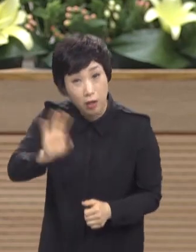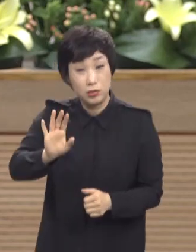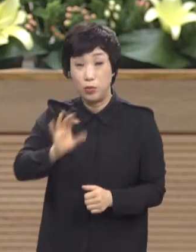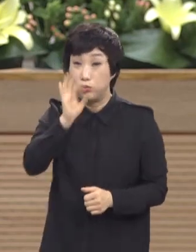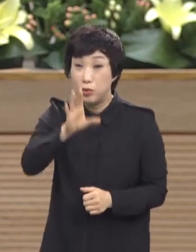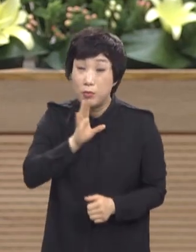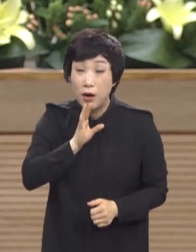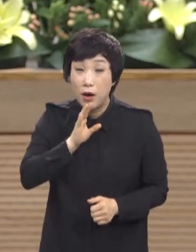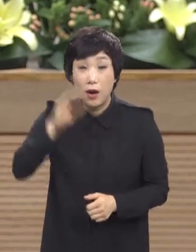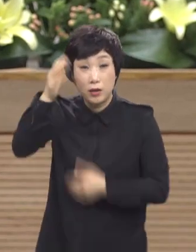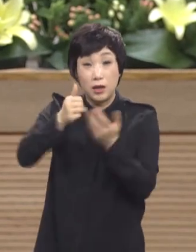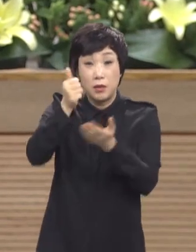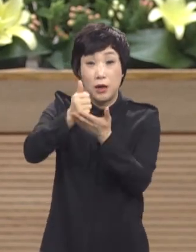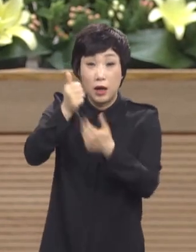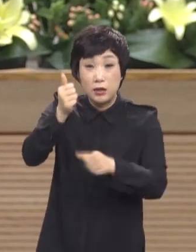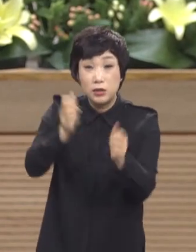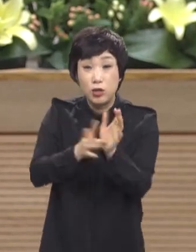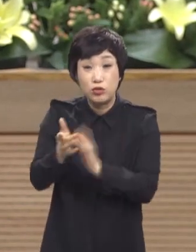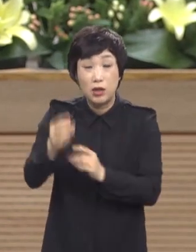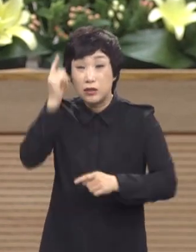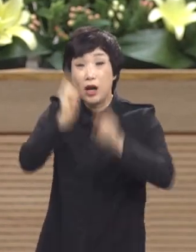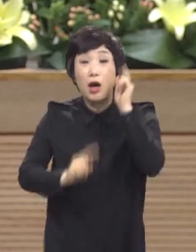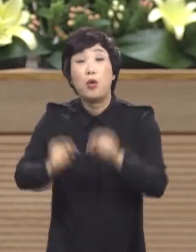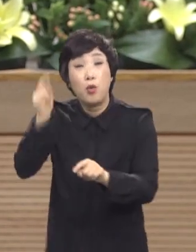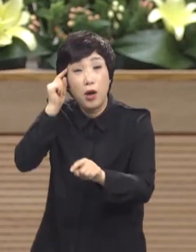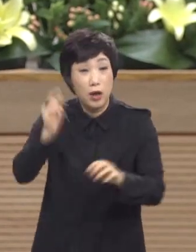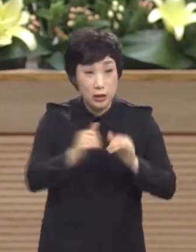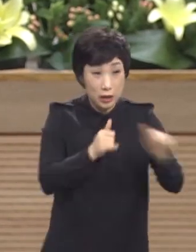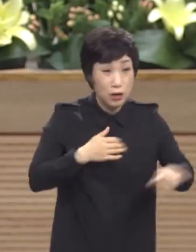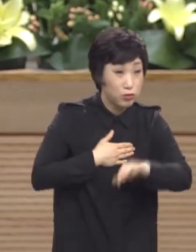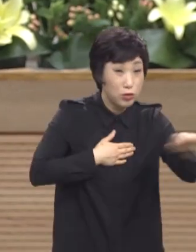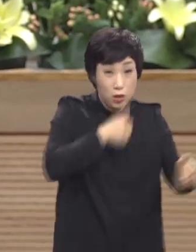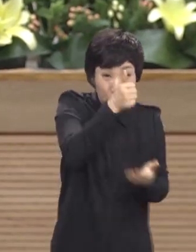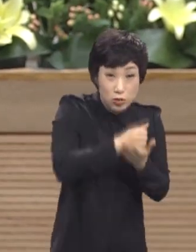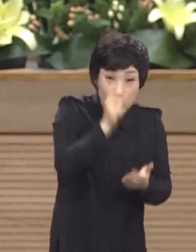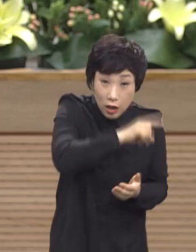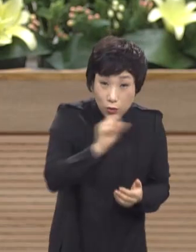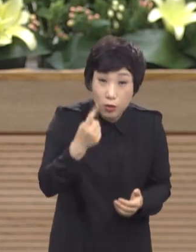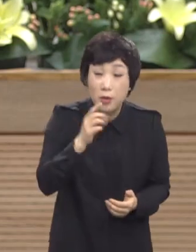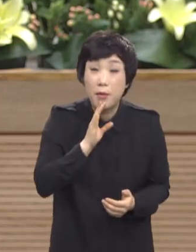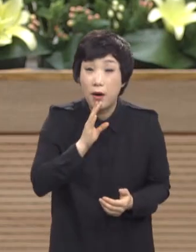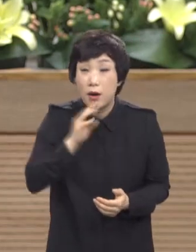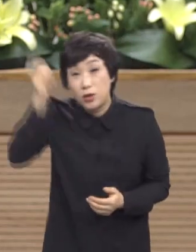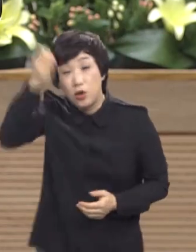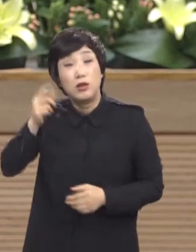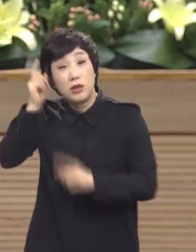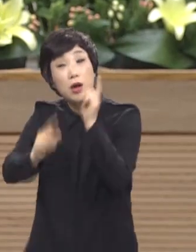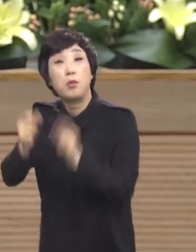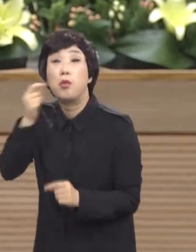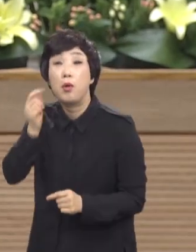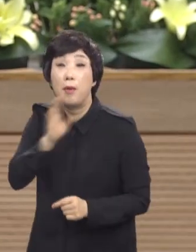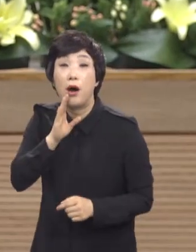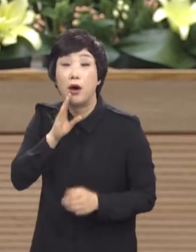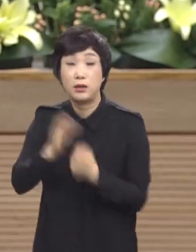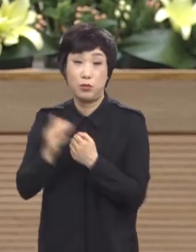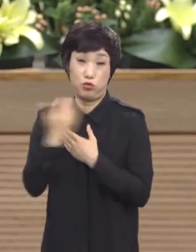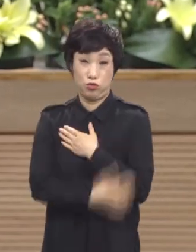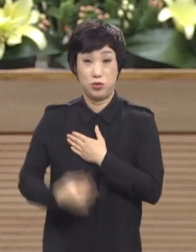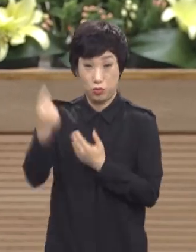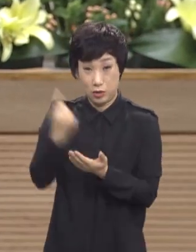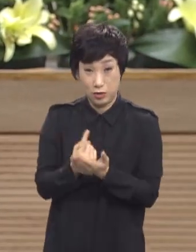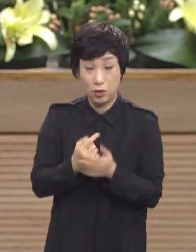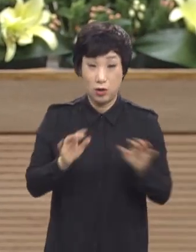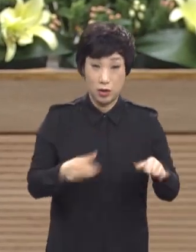상함은 우리의 죄악을 인함이라. 영이 상해? 그가 징계를 받음으로 우리가 평화를